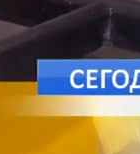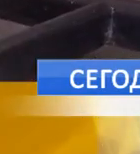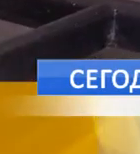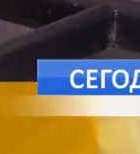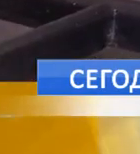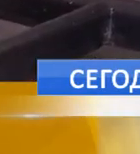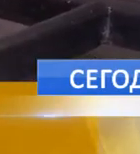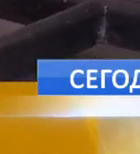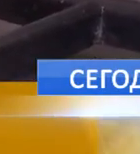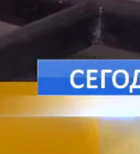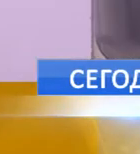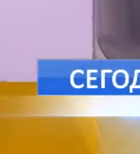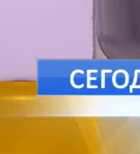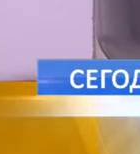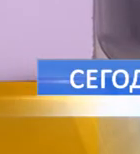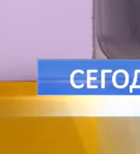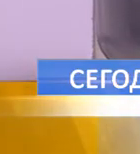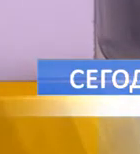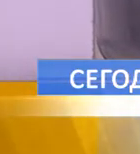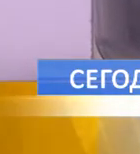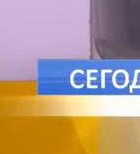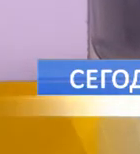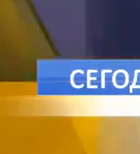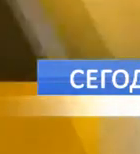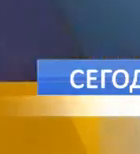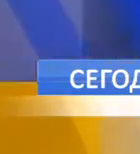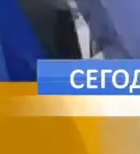тенге против 450 прежней расценки.